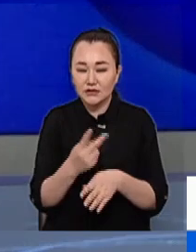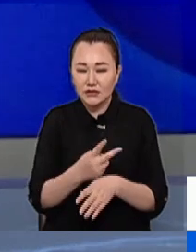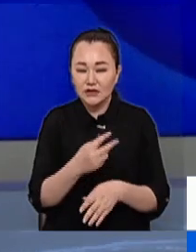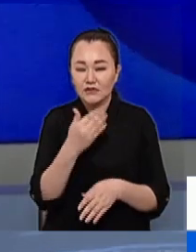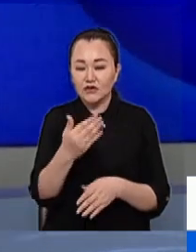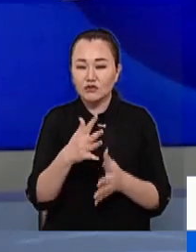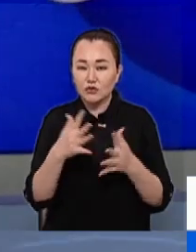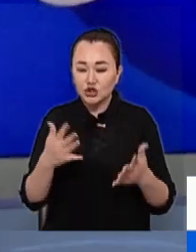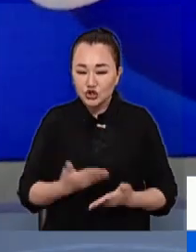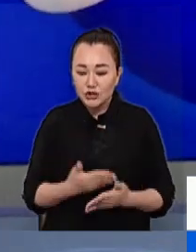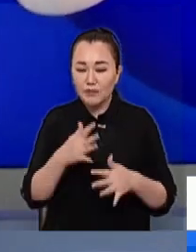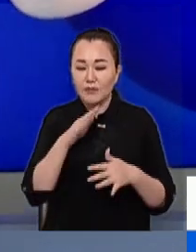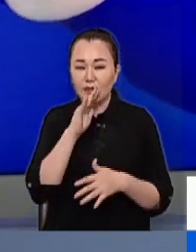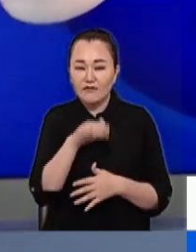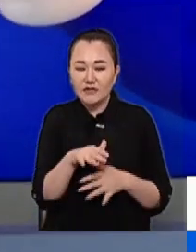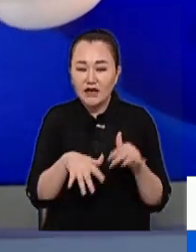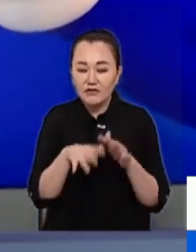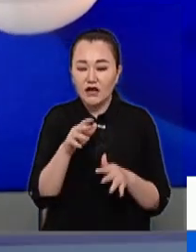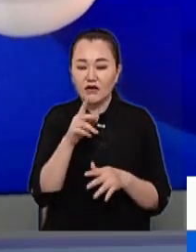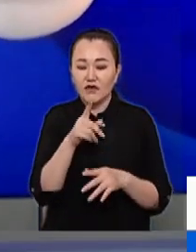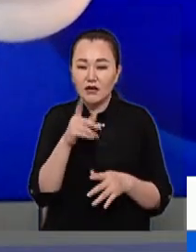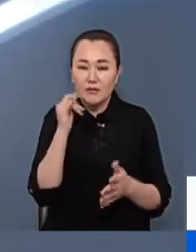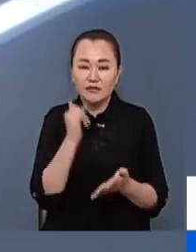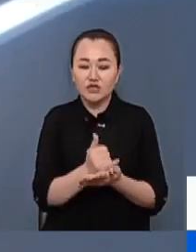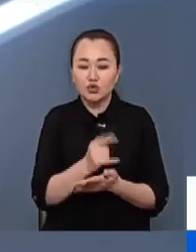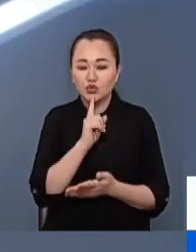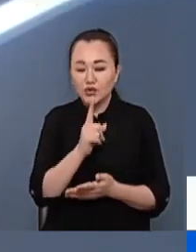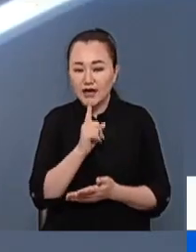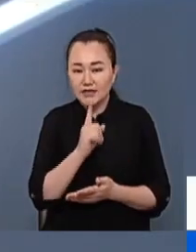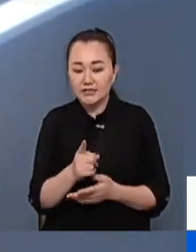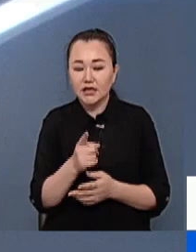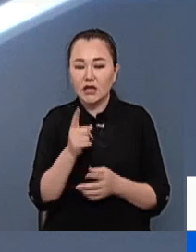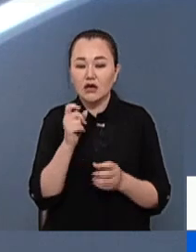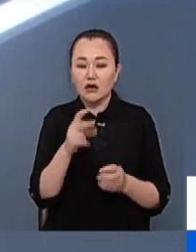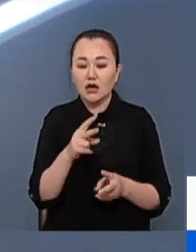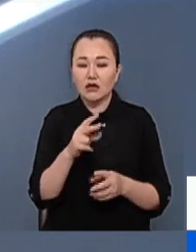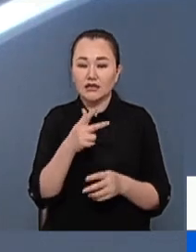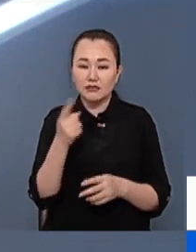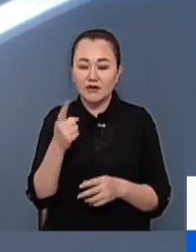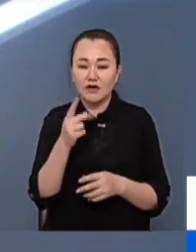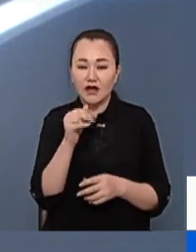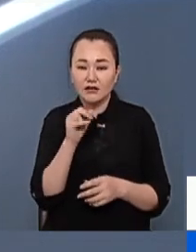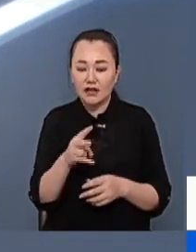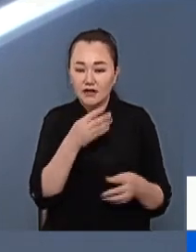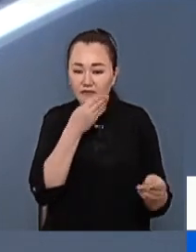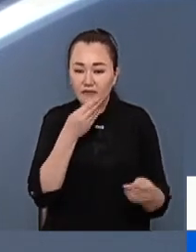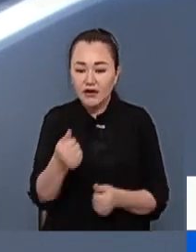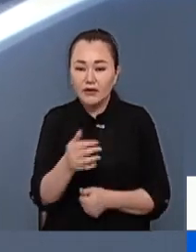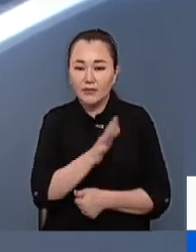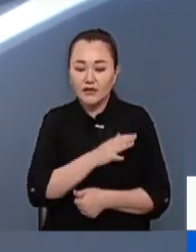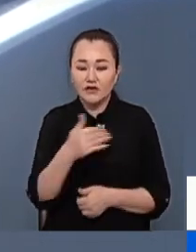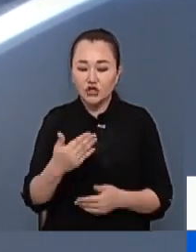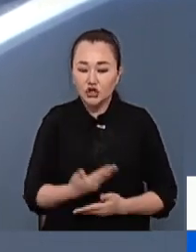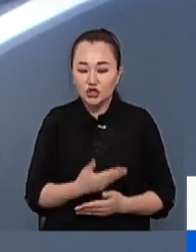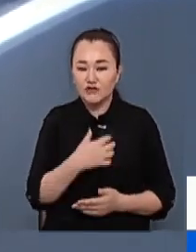своей жизни профессиональной вы посвятили журналистике. И скажите, какую роль в этом сыграл 31-й канал? Ну, я пришел на